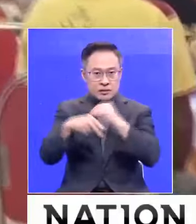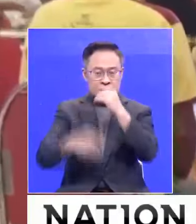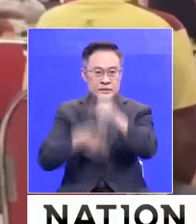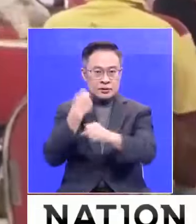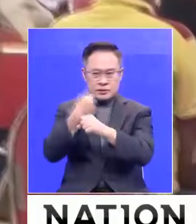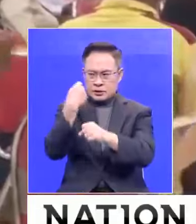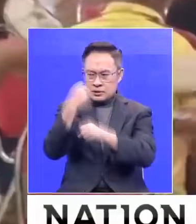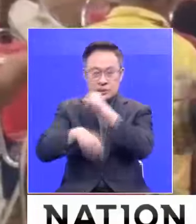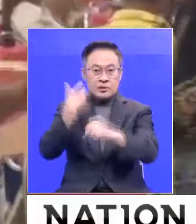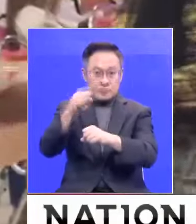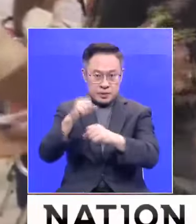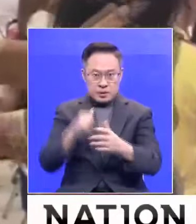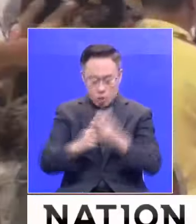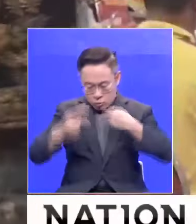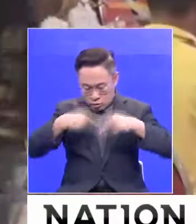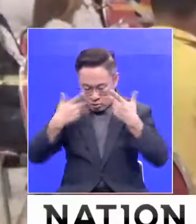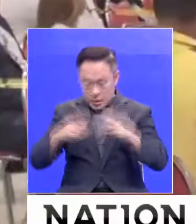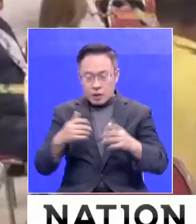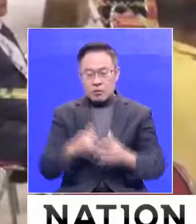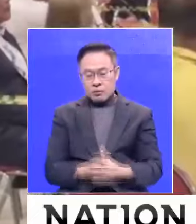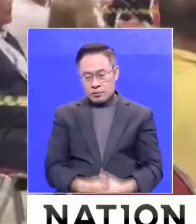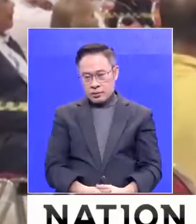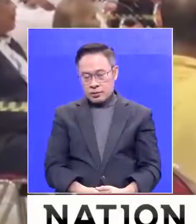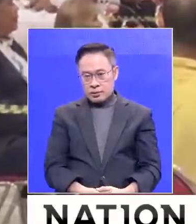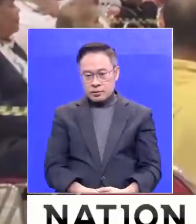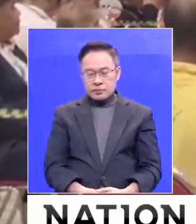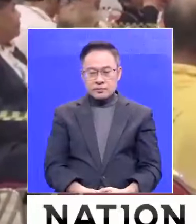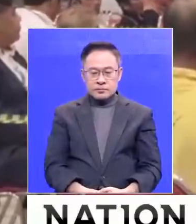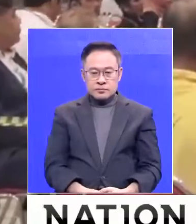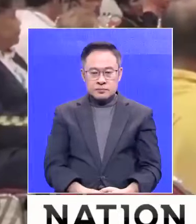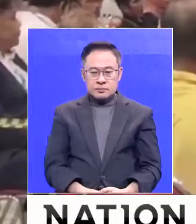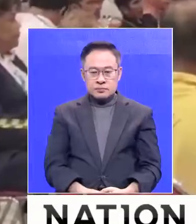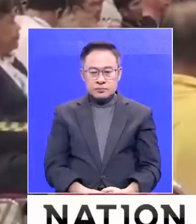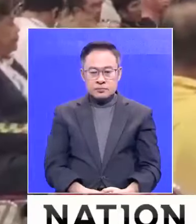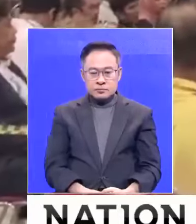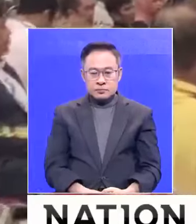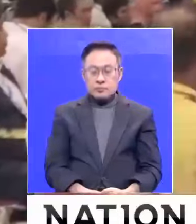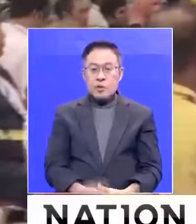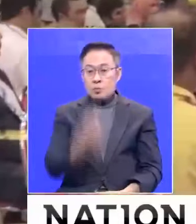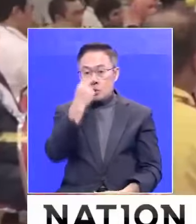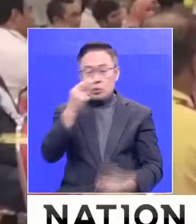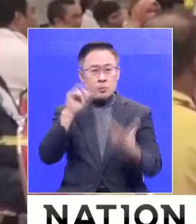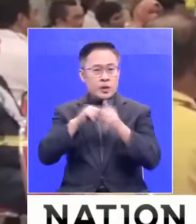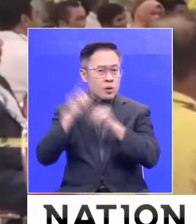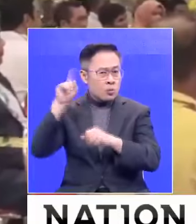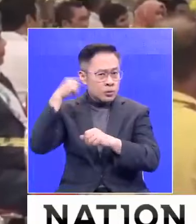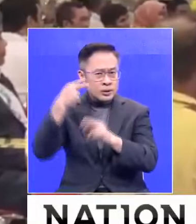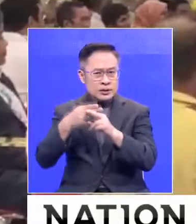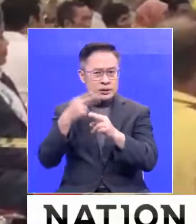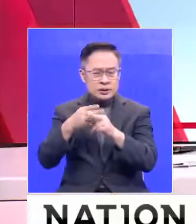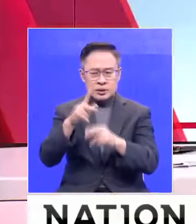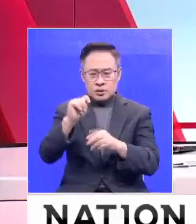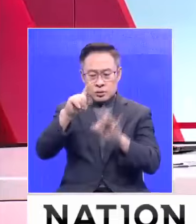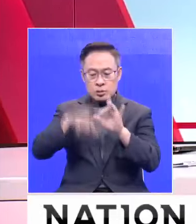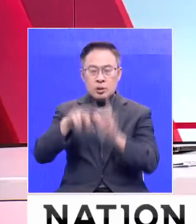เองนะแล้วตัวเองยังไม่ทำแบบนั้นโดนแน่ๆนะคะ ไปถึงคุณต้นอ้อเป็นหนึ่งกันบ้างท่านผู้ชมครับกรณีที่บอกเ